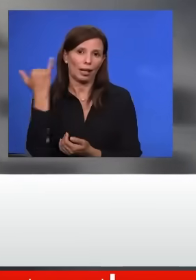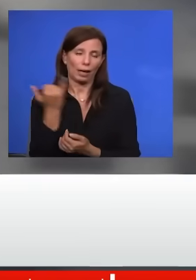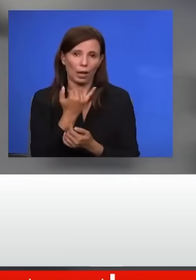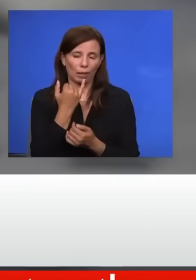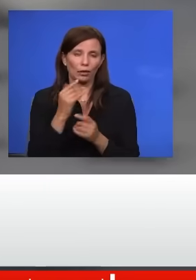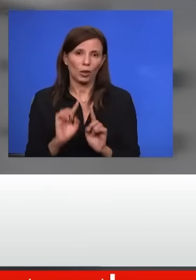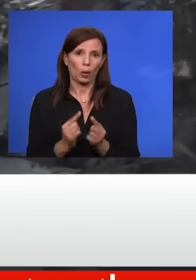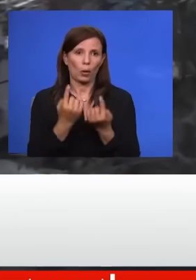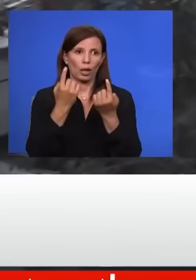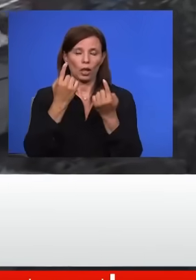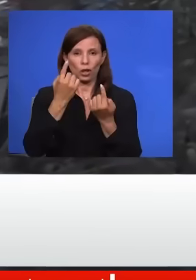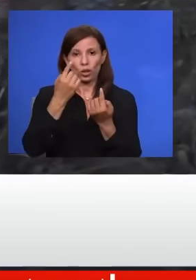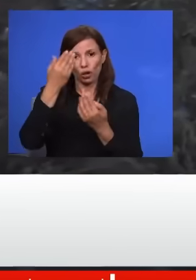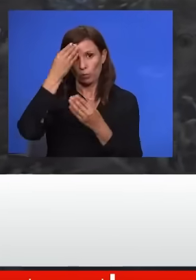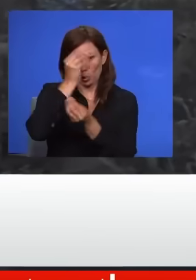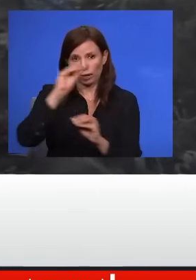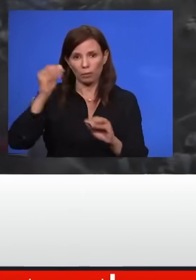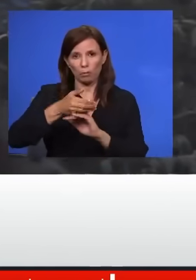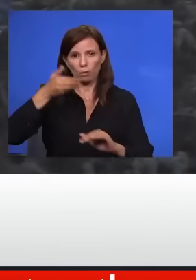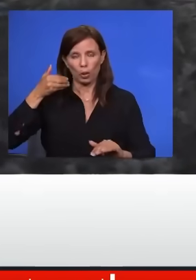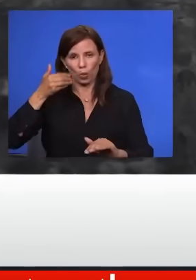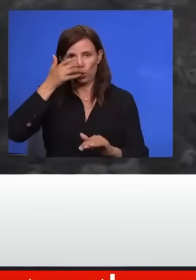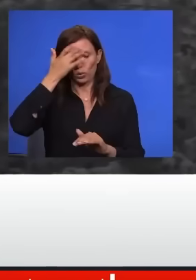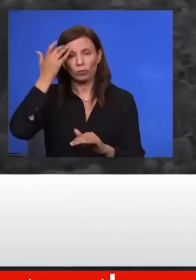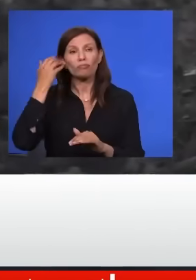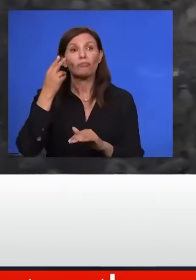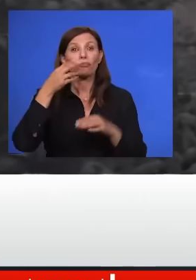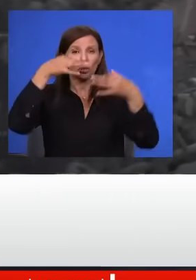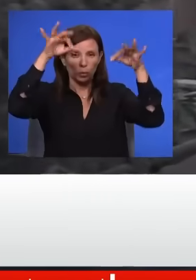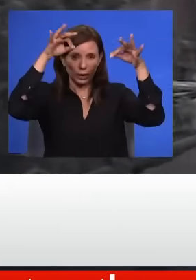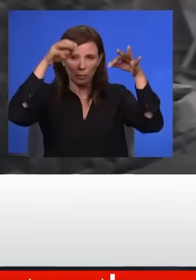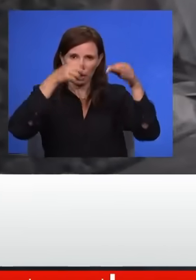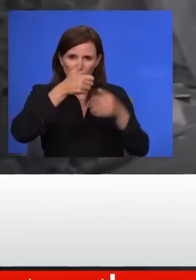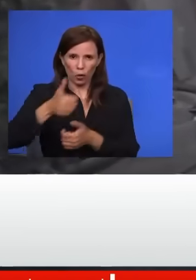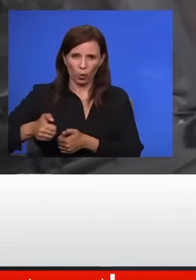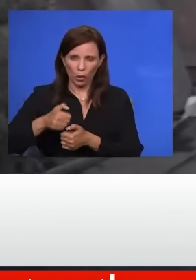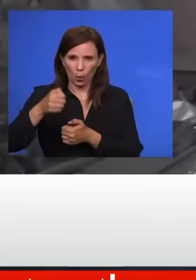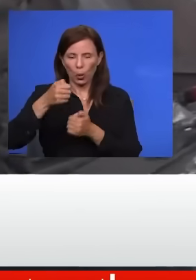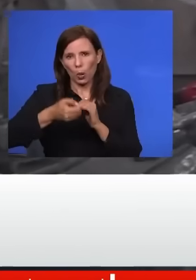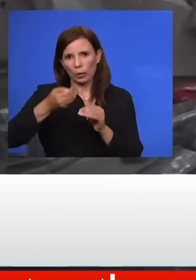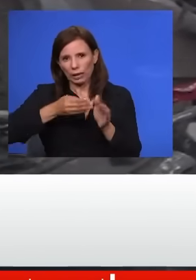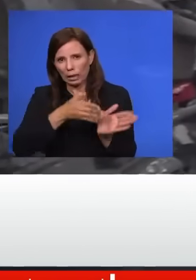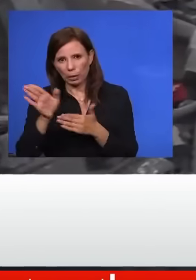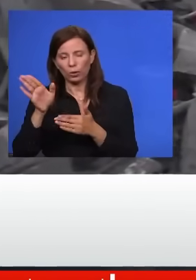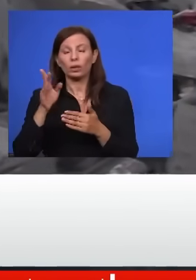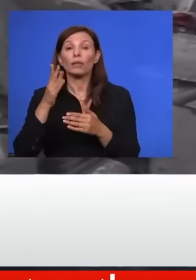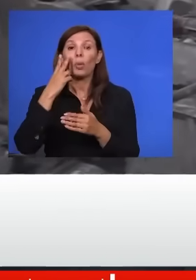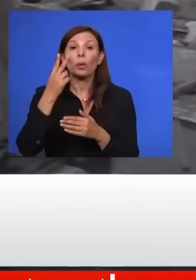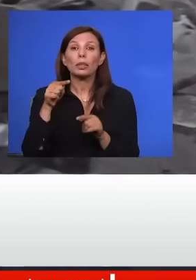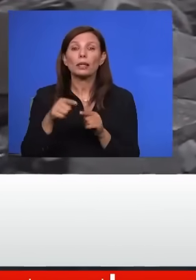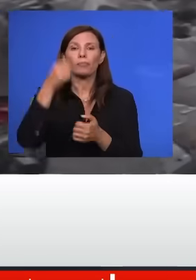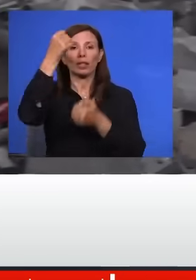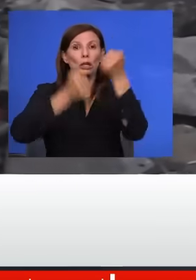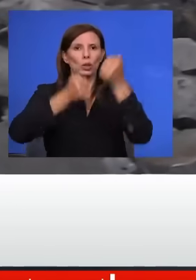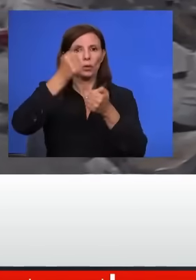עושים הקש בגג. אנחנו רואים את זה ממש כמה שניות אחרי אותה תקיפה, ואת פיצוצי המשנה או טילים